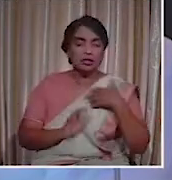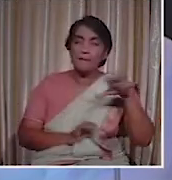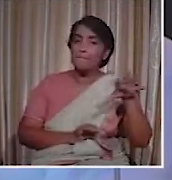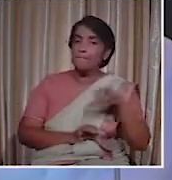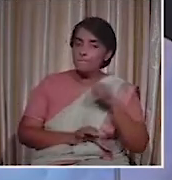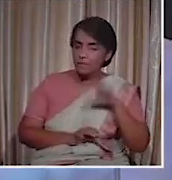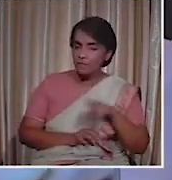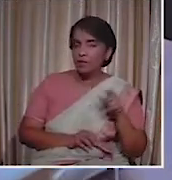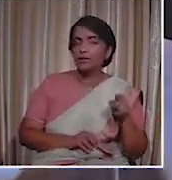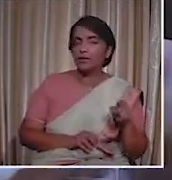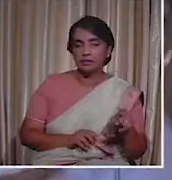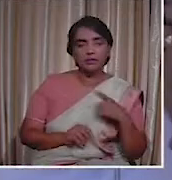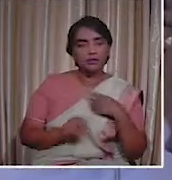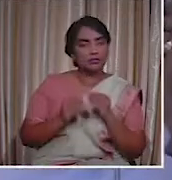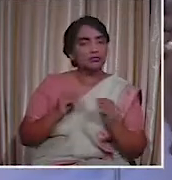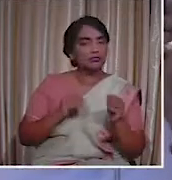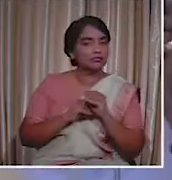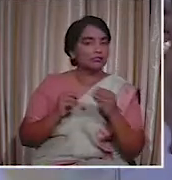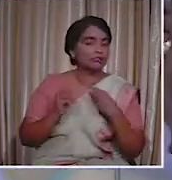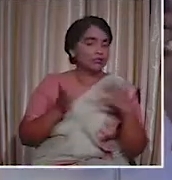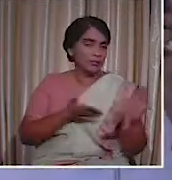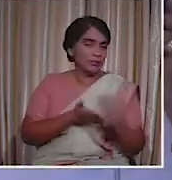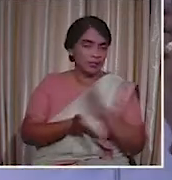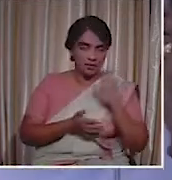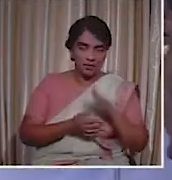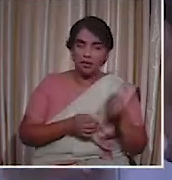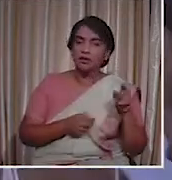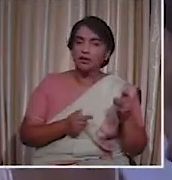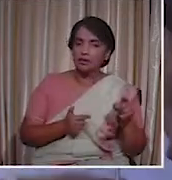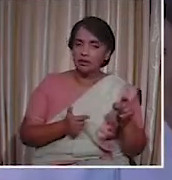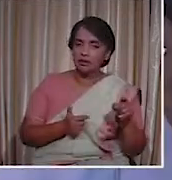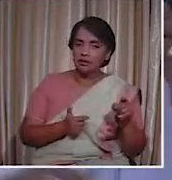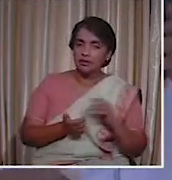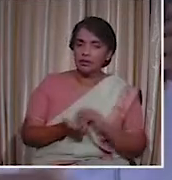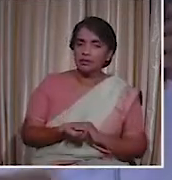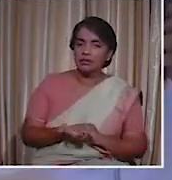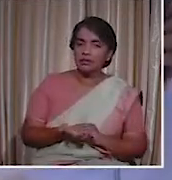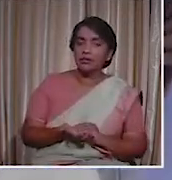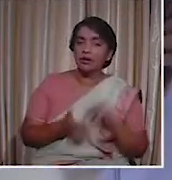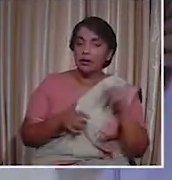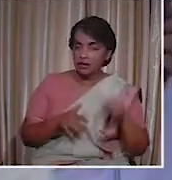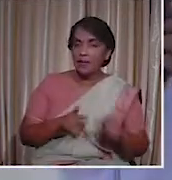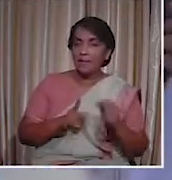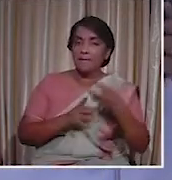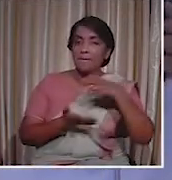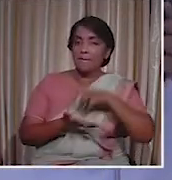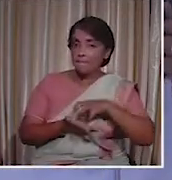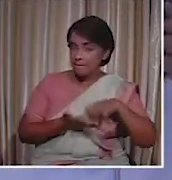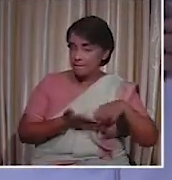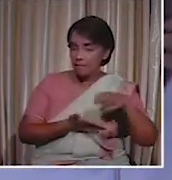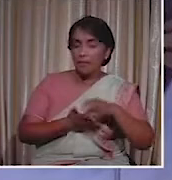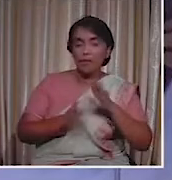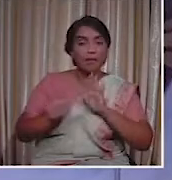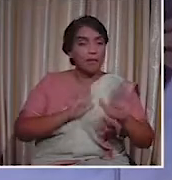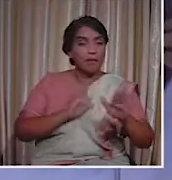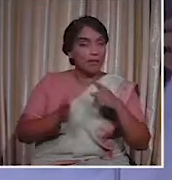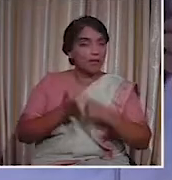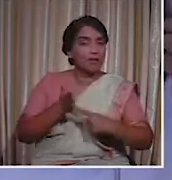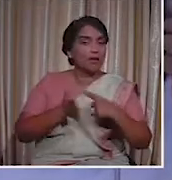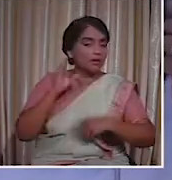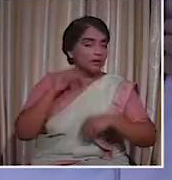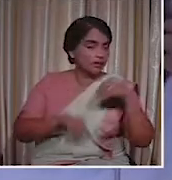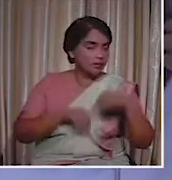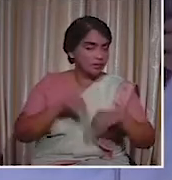කිරීමටද උපයෝගි කරගන්න ලෙසත් ඒක මුලින්ම කළා මේ ටිකට දැනට පළාත් පාලන මැතිවරණයේ පැවැත්වපු